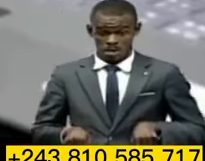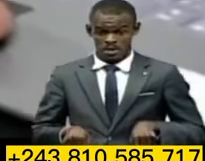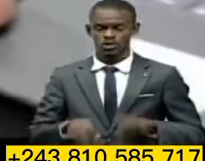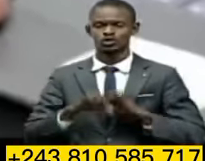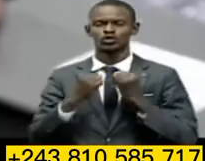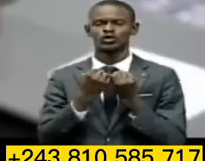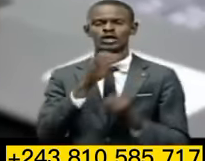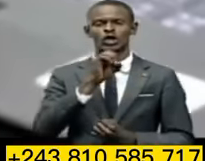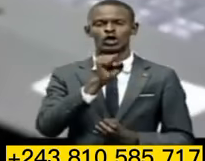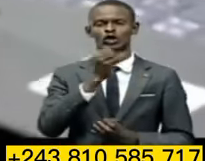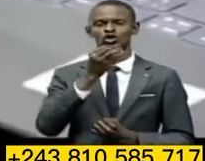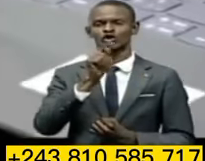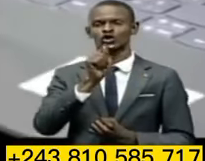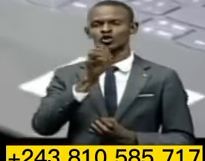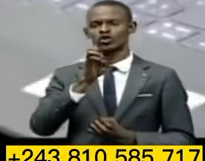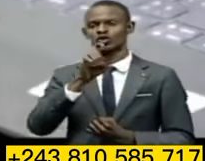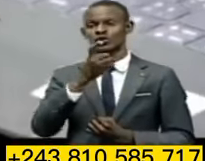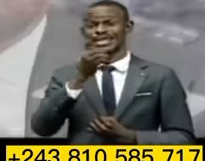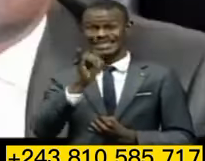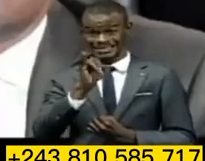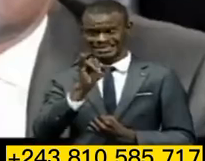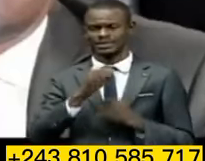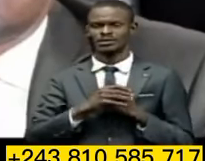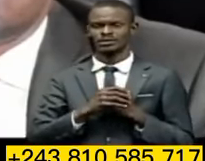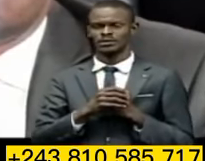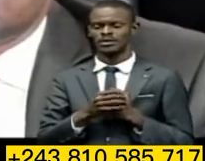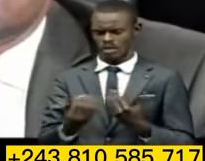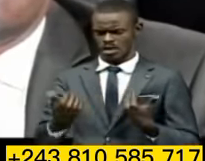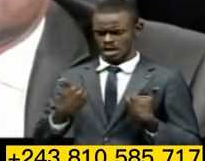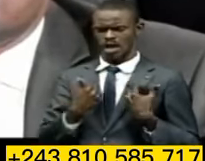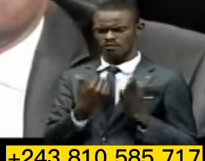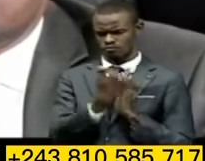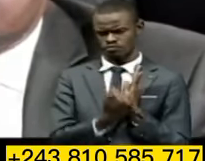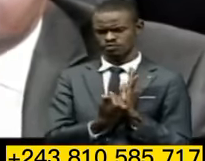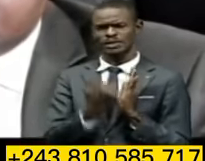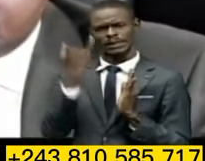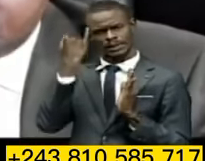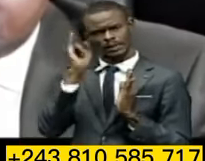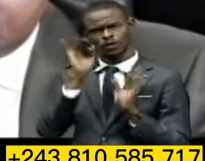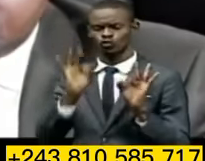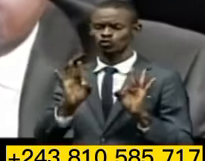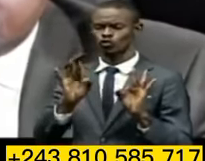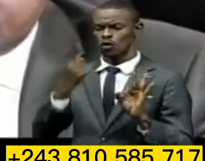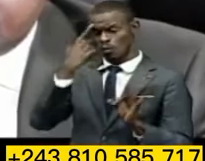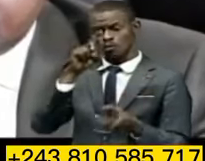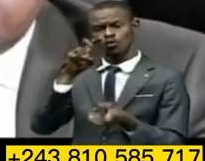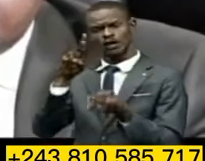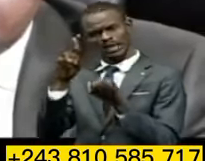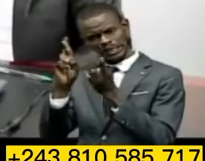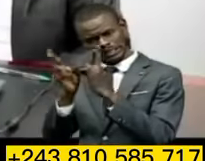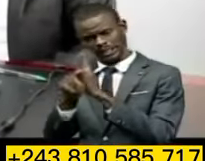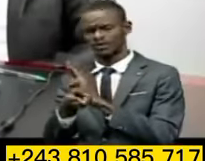dispose d'un plan de relance stratégique adopté par les organes de gouvernance sociétaire dont sa mise en œuvre requiert